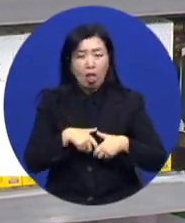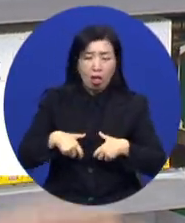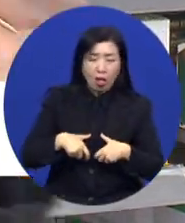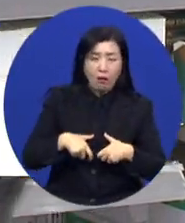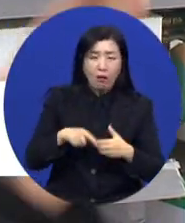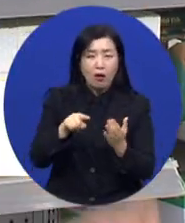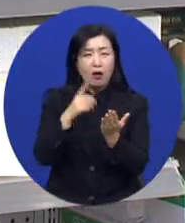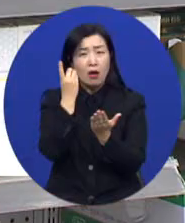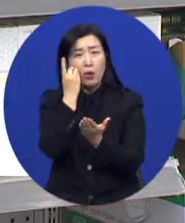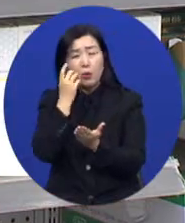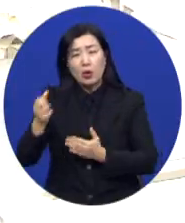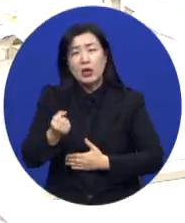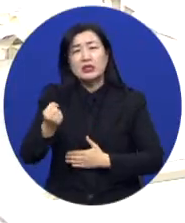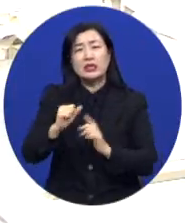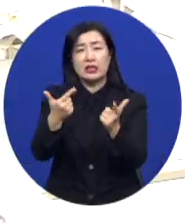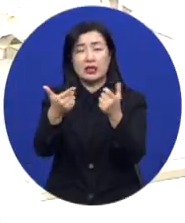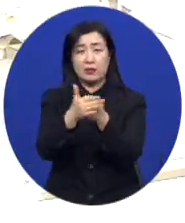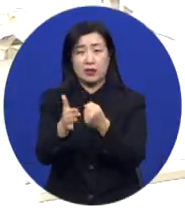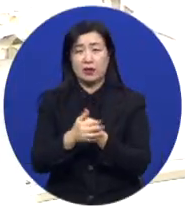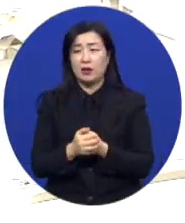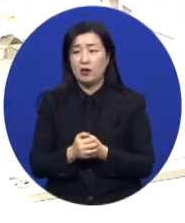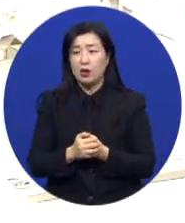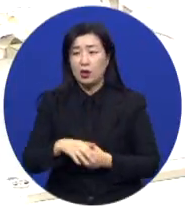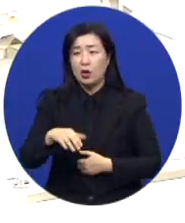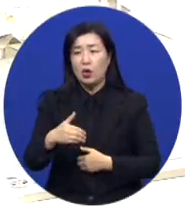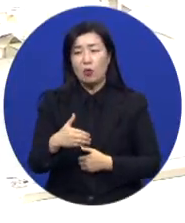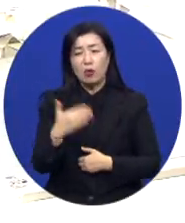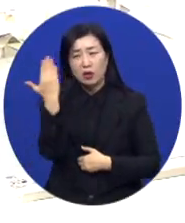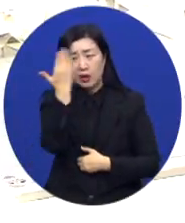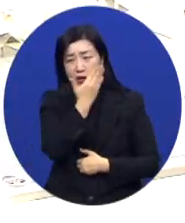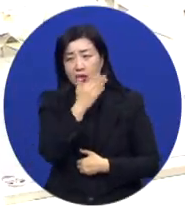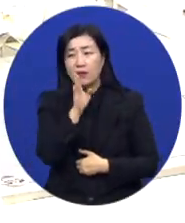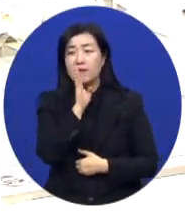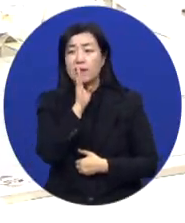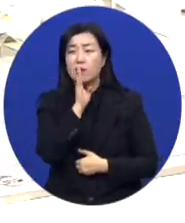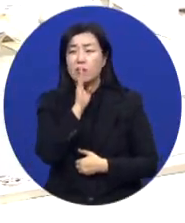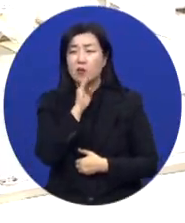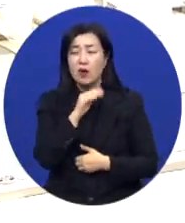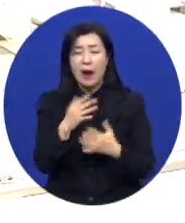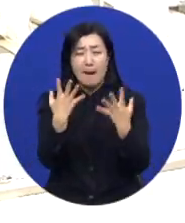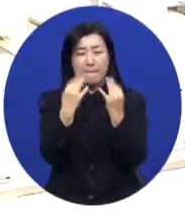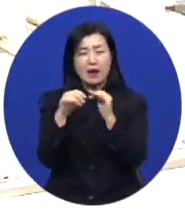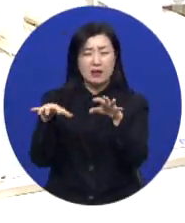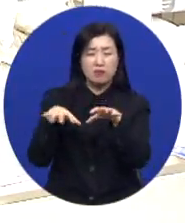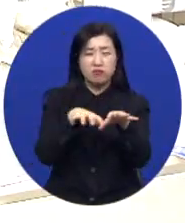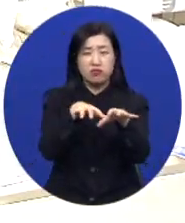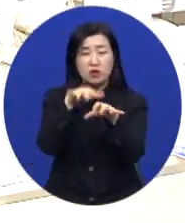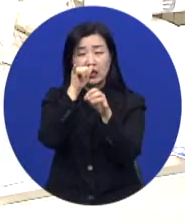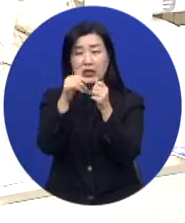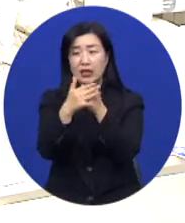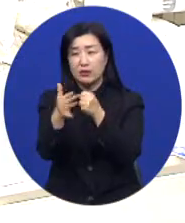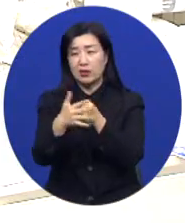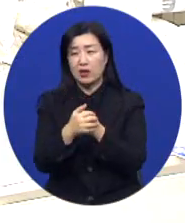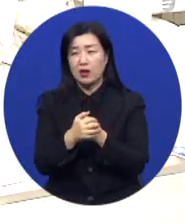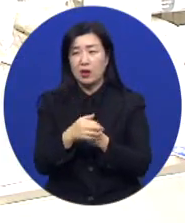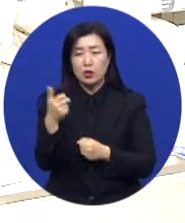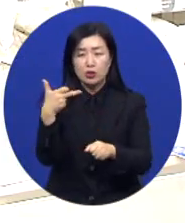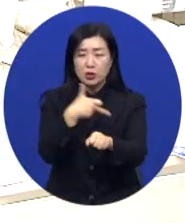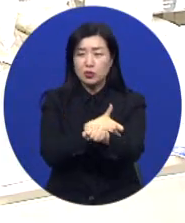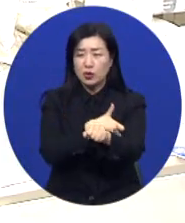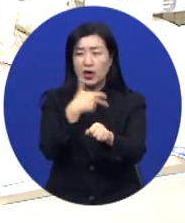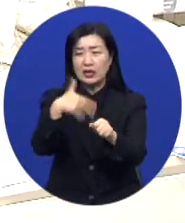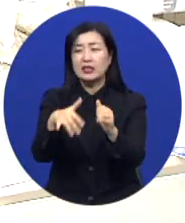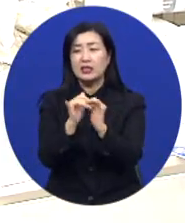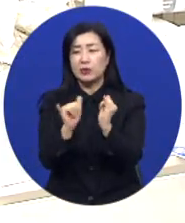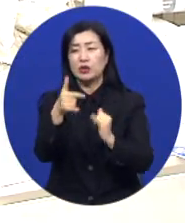낚아 핸드폰도 안가는군요 아유 심적으로 좁고 많은 사람이 대중들이 많이 타니까 또 뭐 뚝 통한 사람도